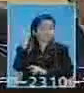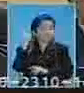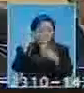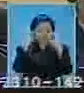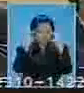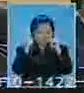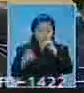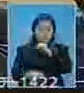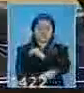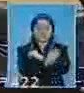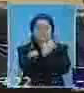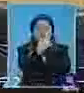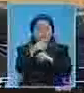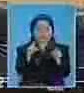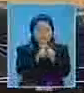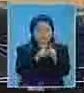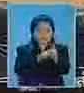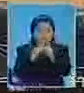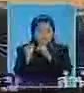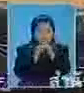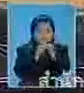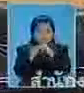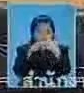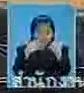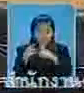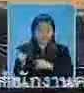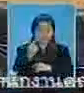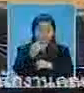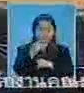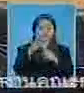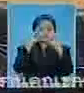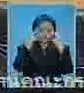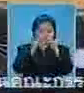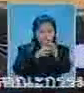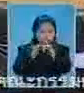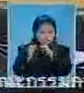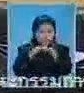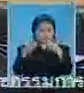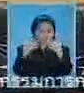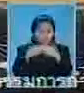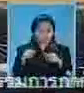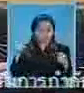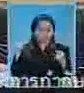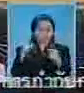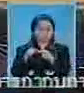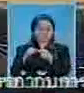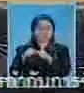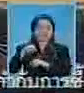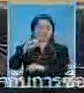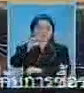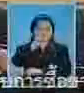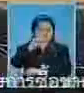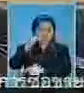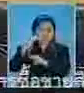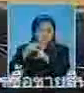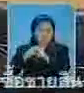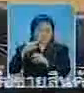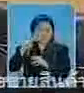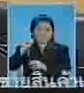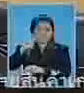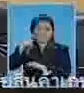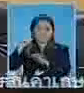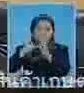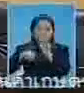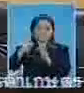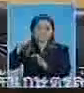ได้มีโอกาสได้ตอบการอภิปรายนะครับชี้แจงในส่วนของท่านมิ่งขวัญก็ได้ชี้ให้เห็นชัดแล้วนะครับว่